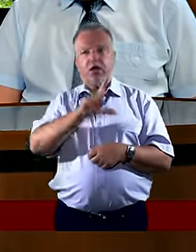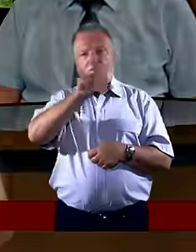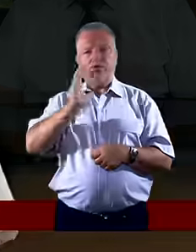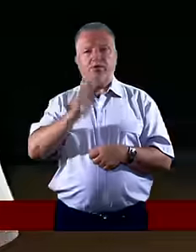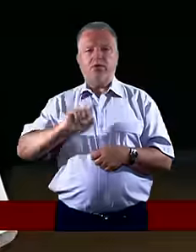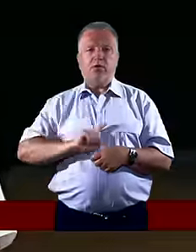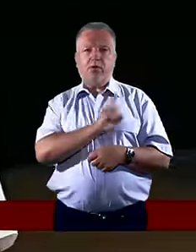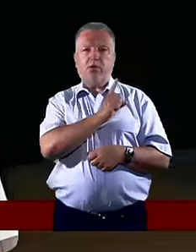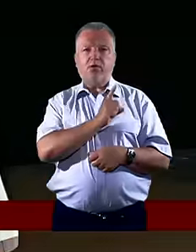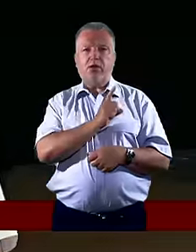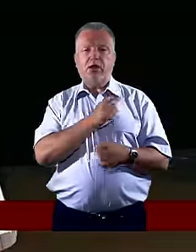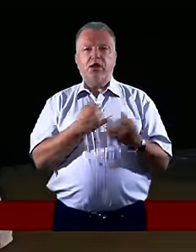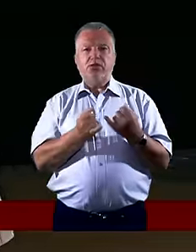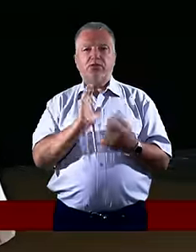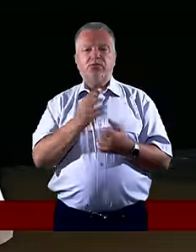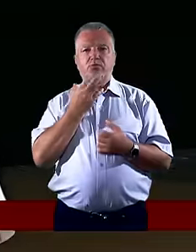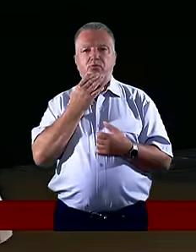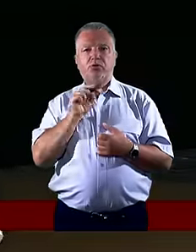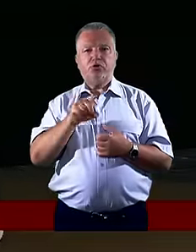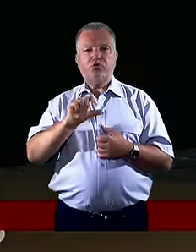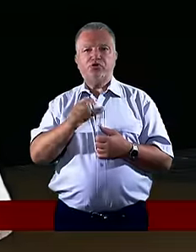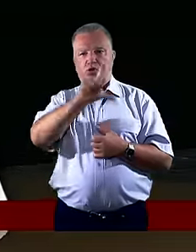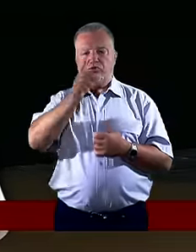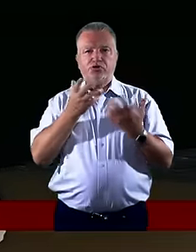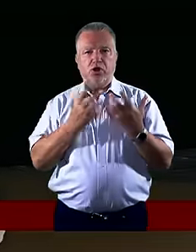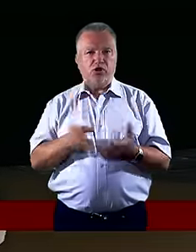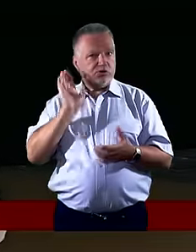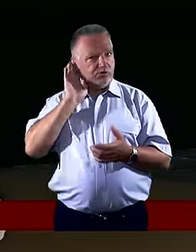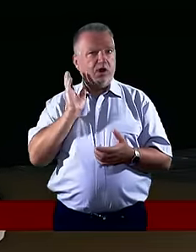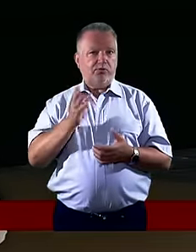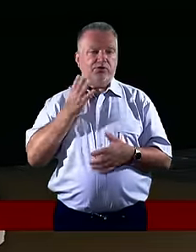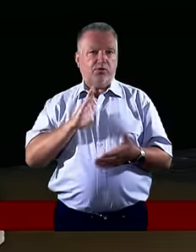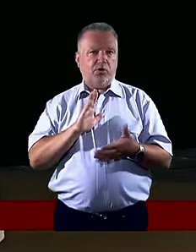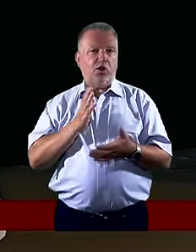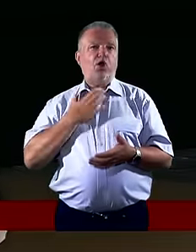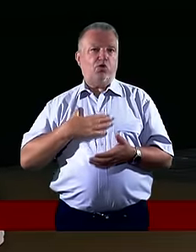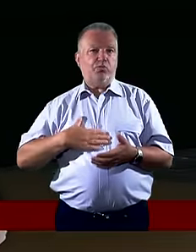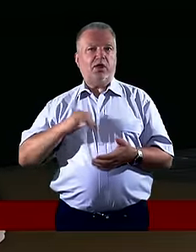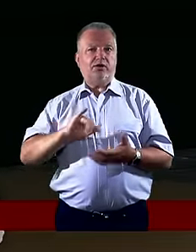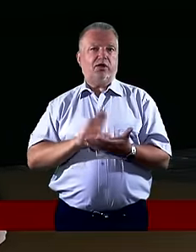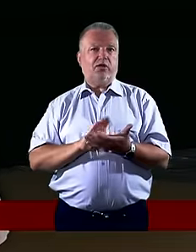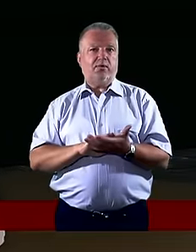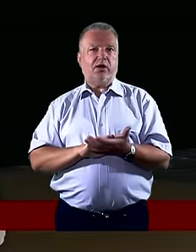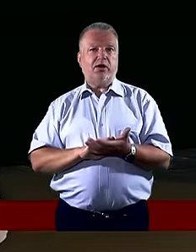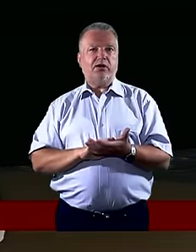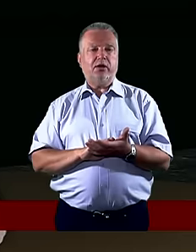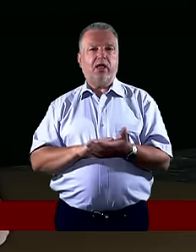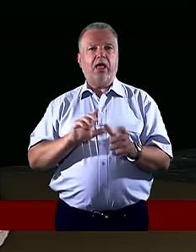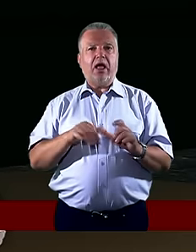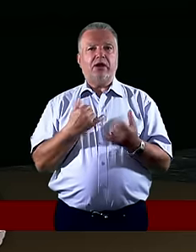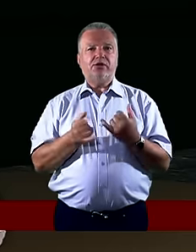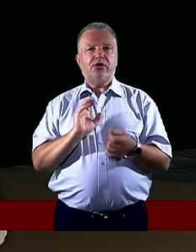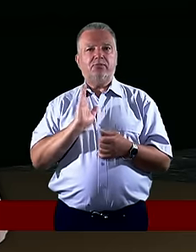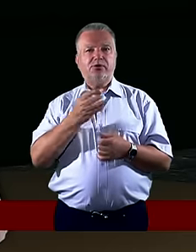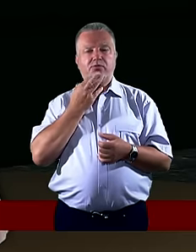ludzie nas będą reagowali. Jeżeli będziemy mówili to, co ludzie chcą słyszeć, to będziemy lubiani i chwaleni, będziemy